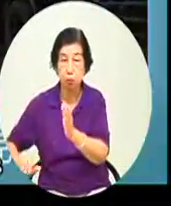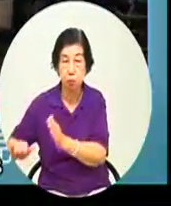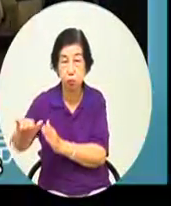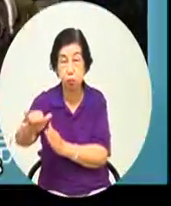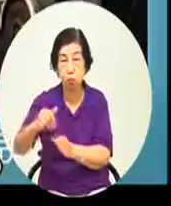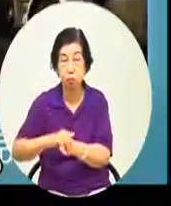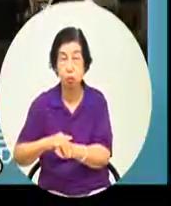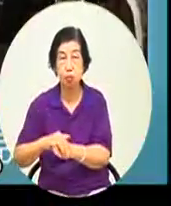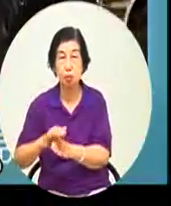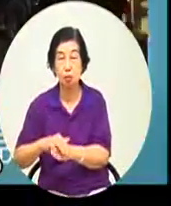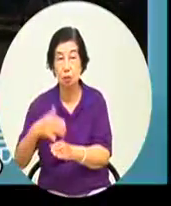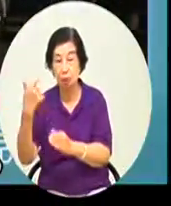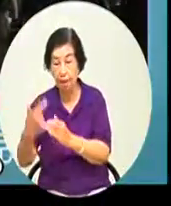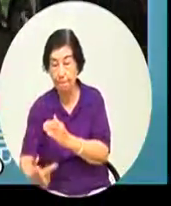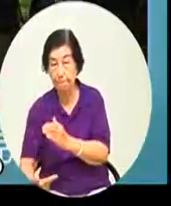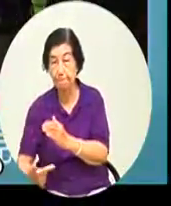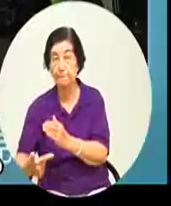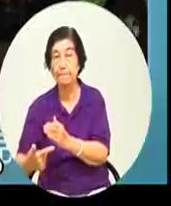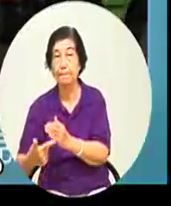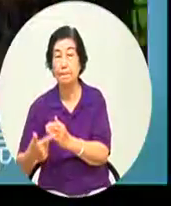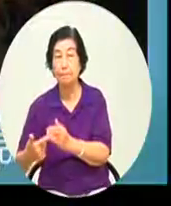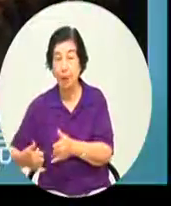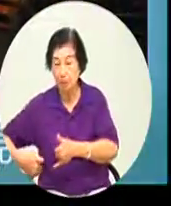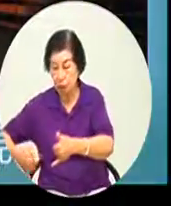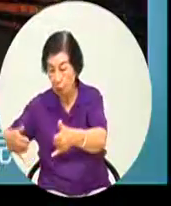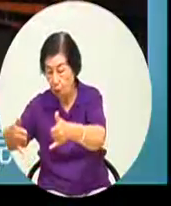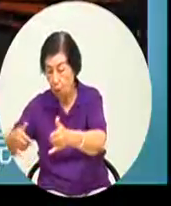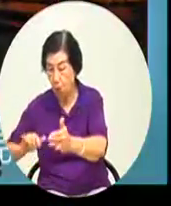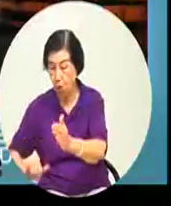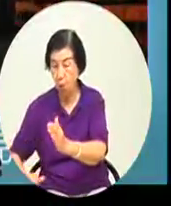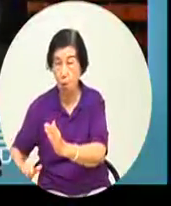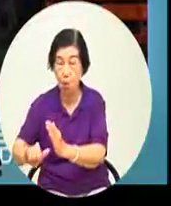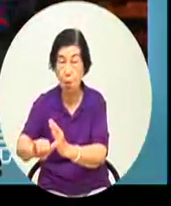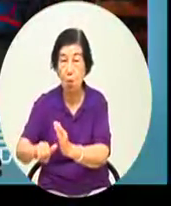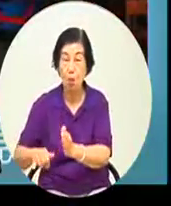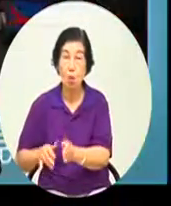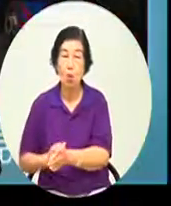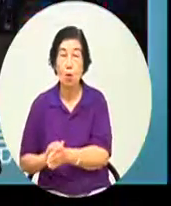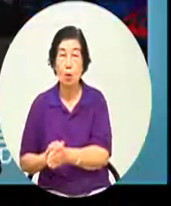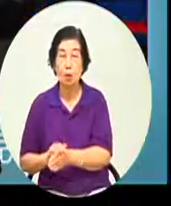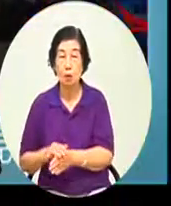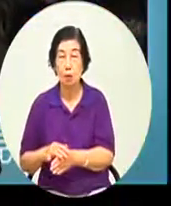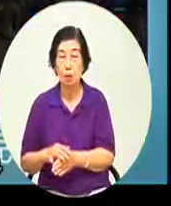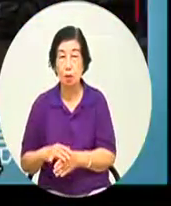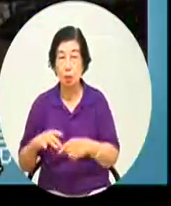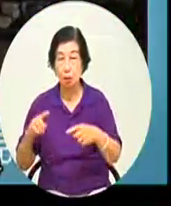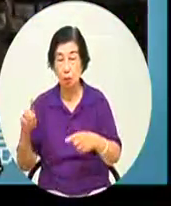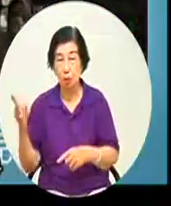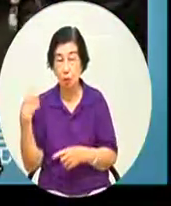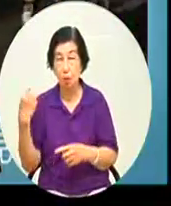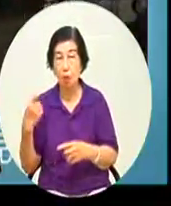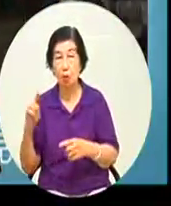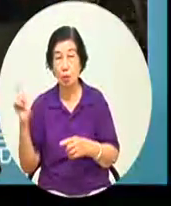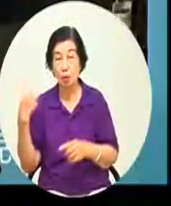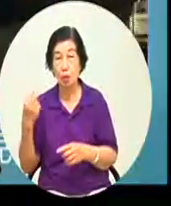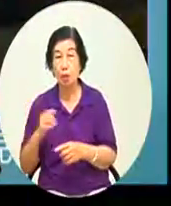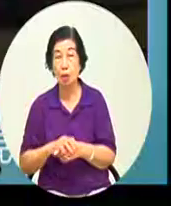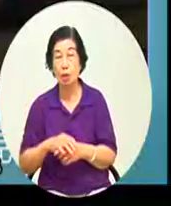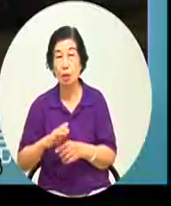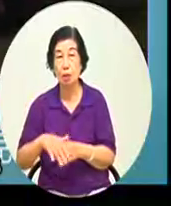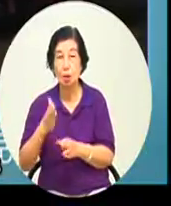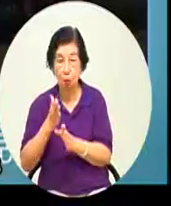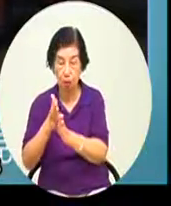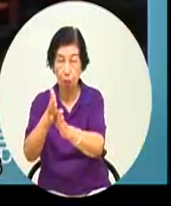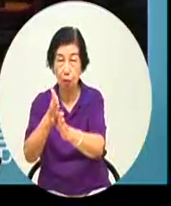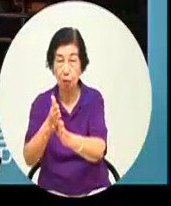在哪里？慢车道啊，伊都归去都，甲这伊个本来是应该货柜车爱行这边，伊行那边才对。但是